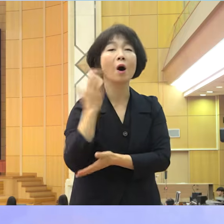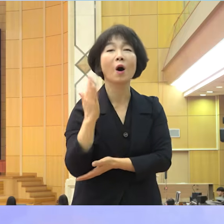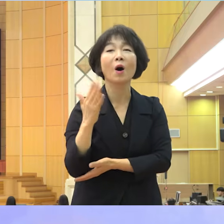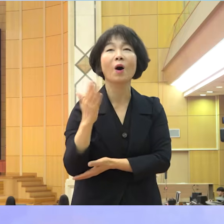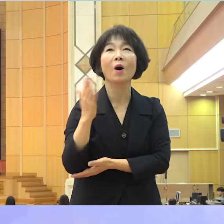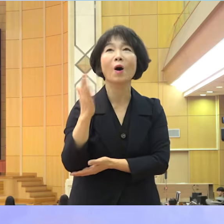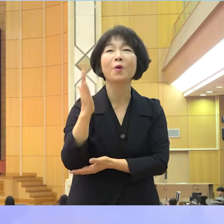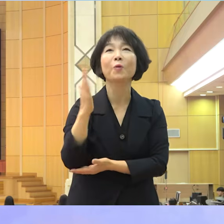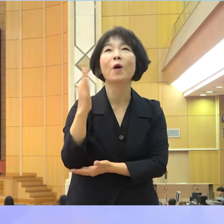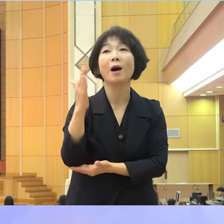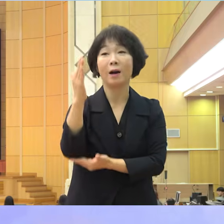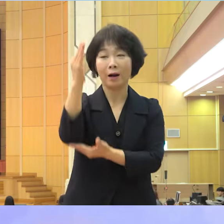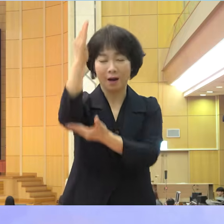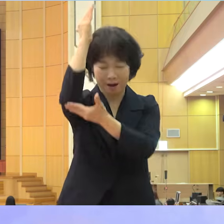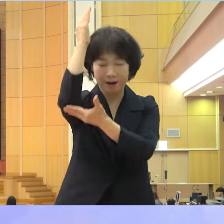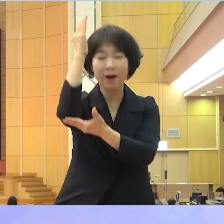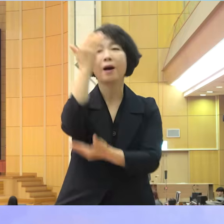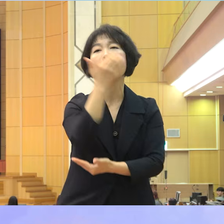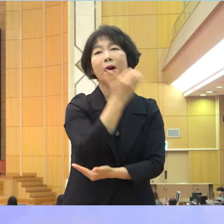주의 영광